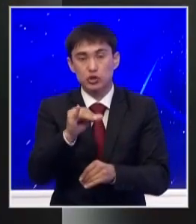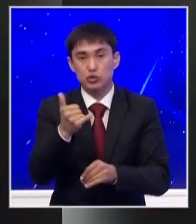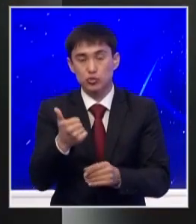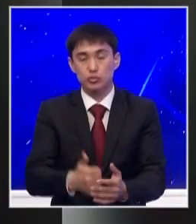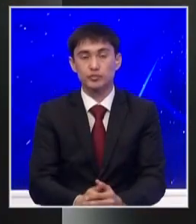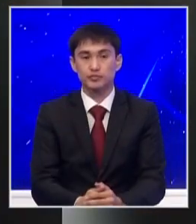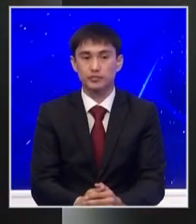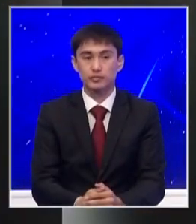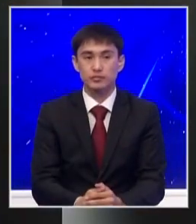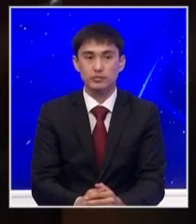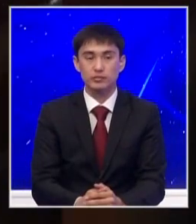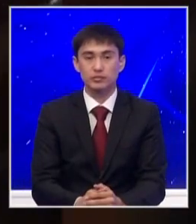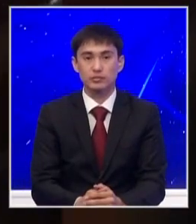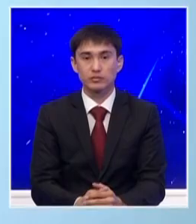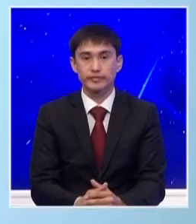ЖТСУ.